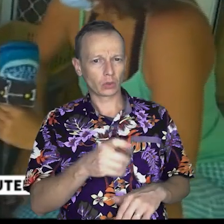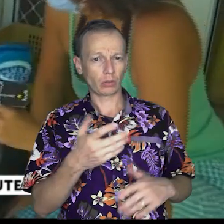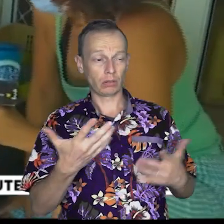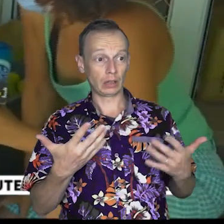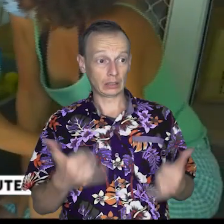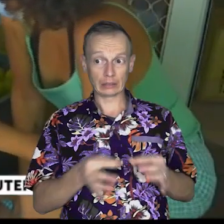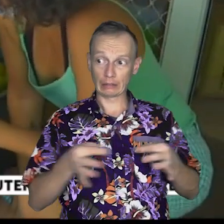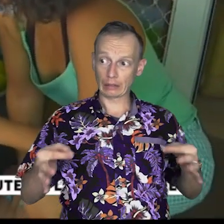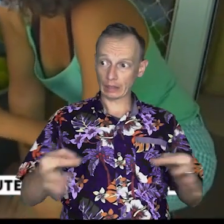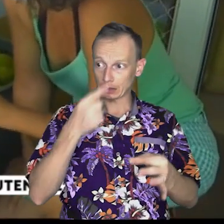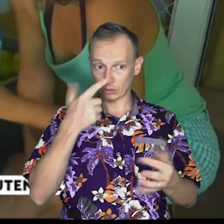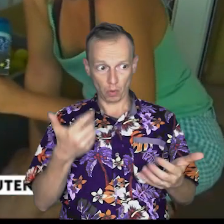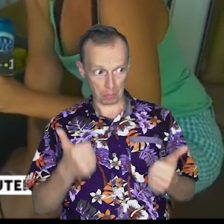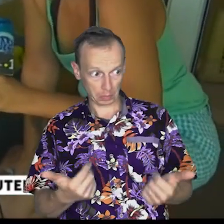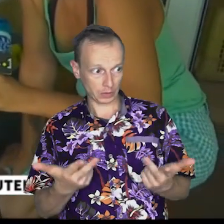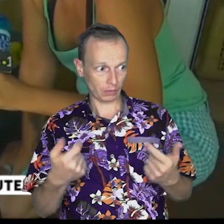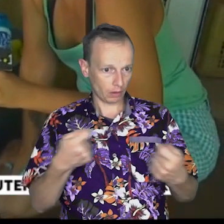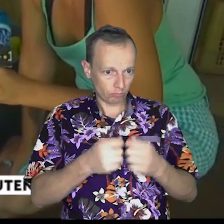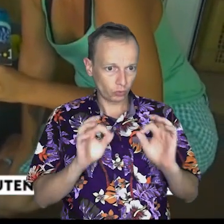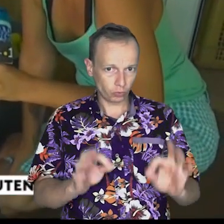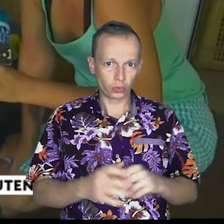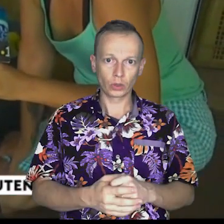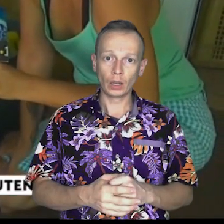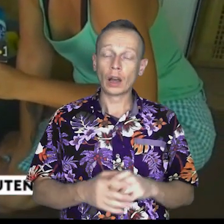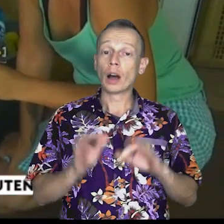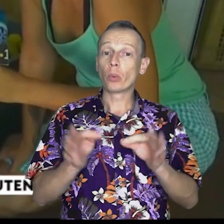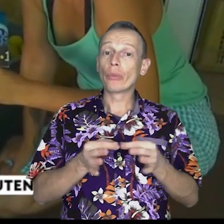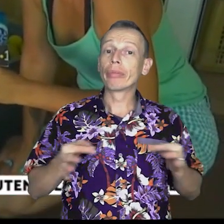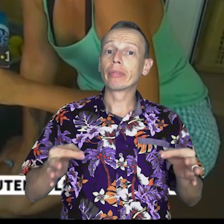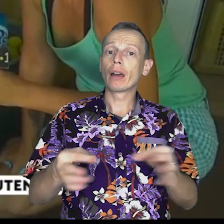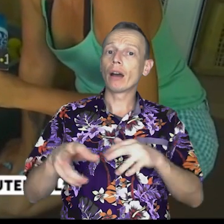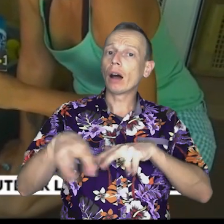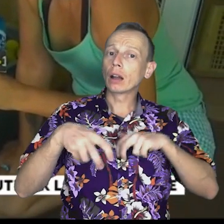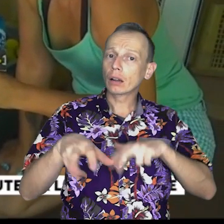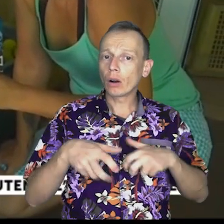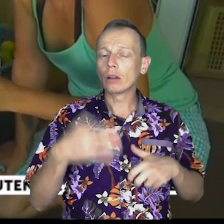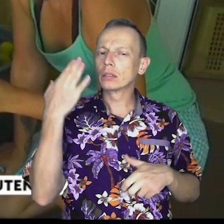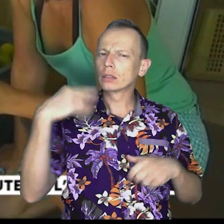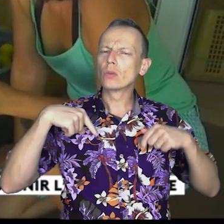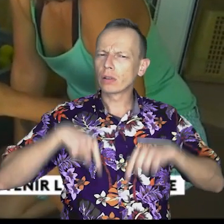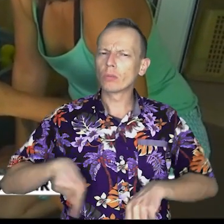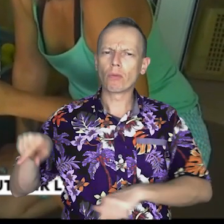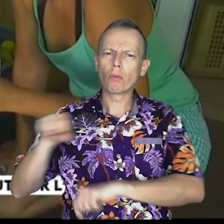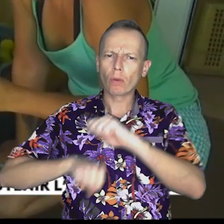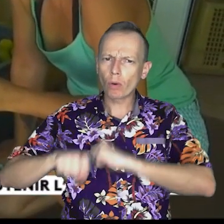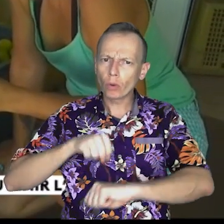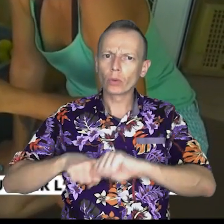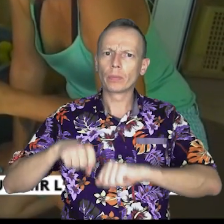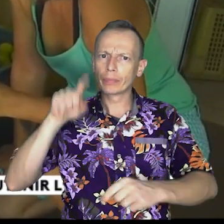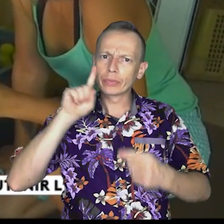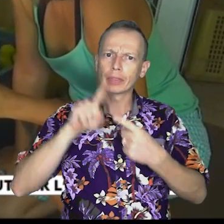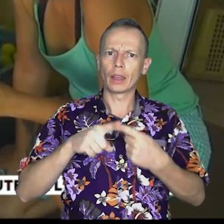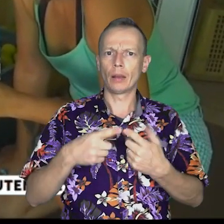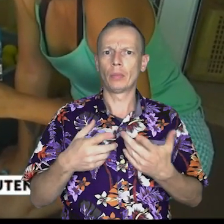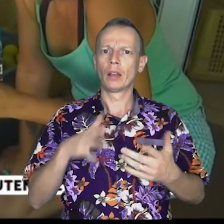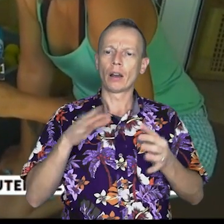sont favorables à développer pour ça? Alors les terres agricoles, je sais que le gouvernement prend des mesures pour qu'il